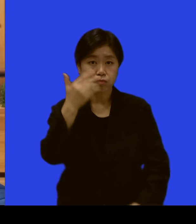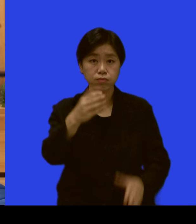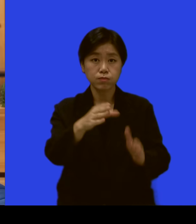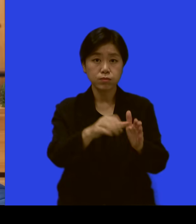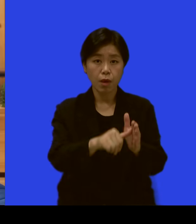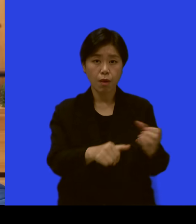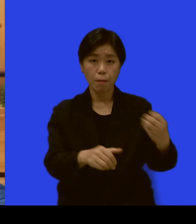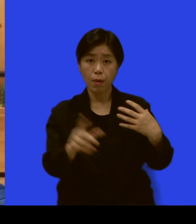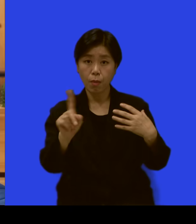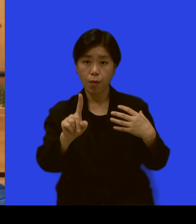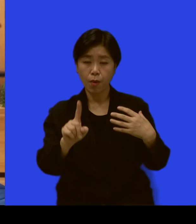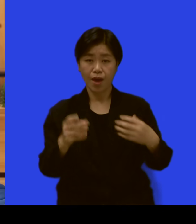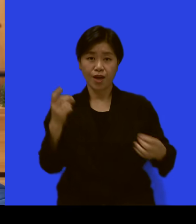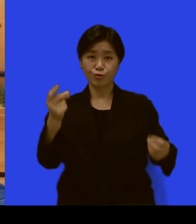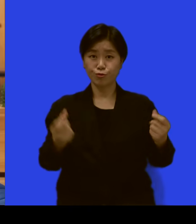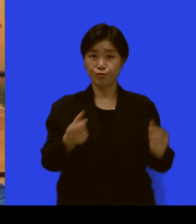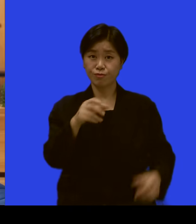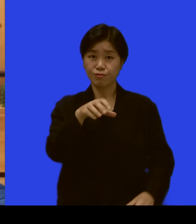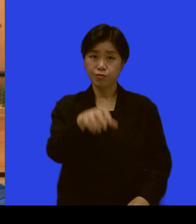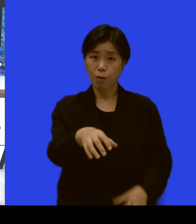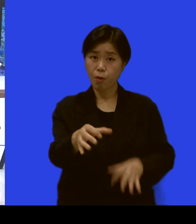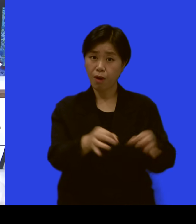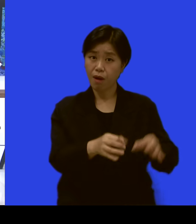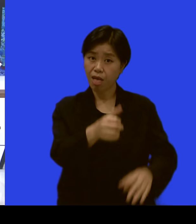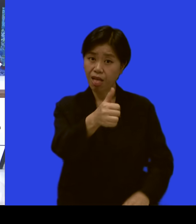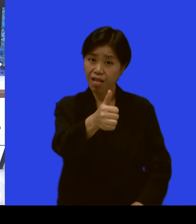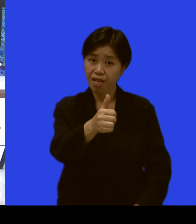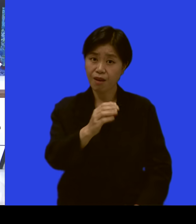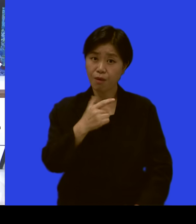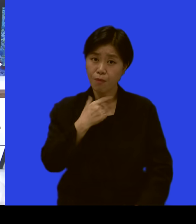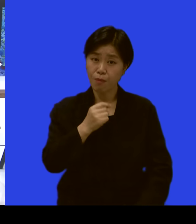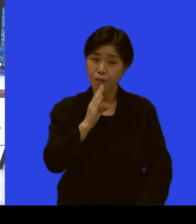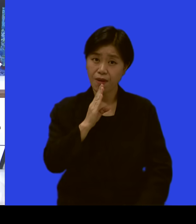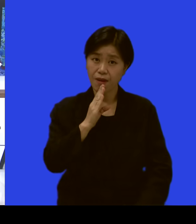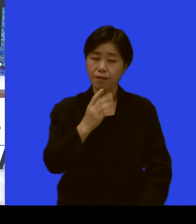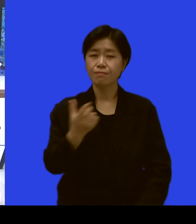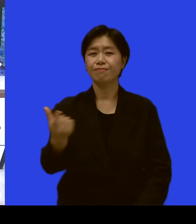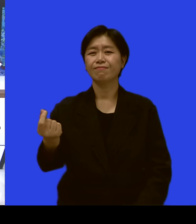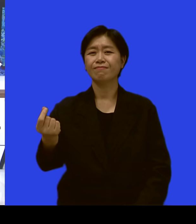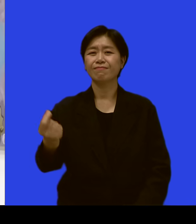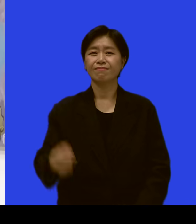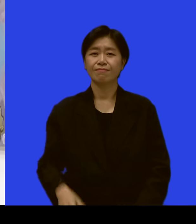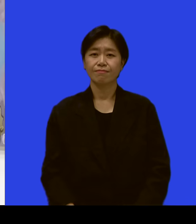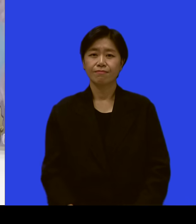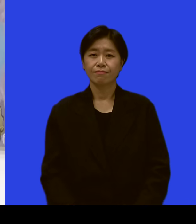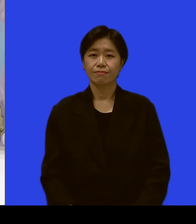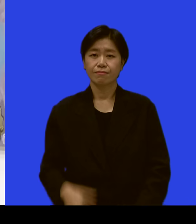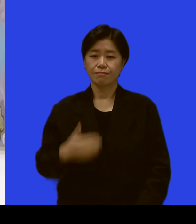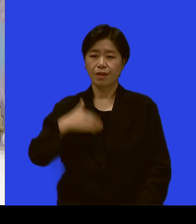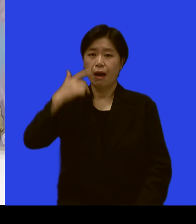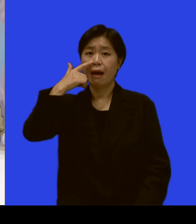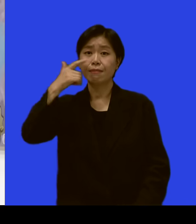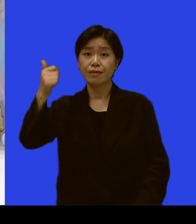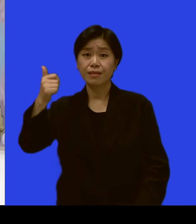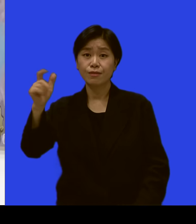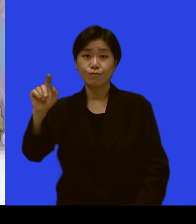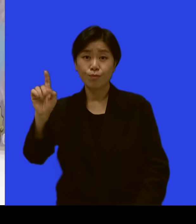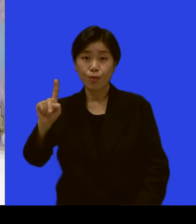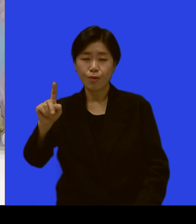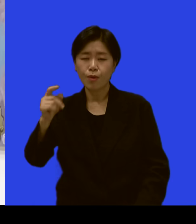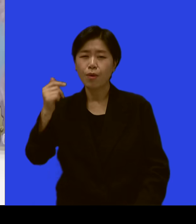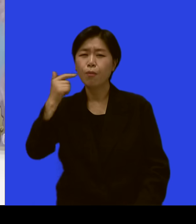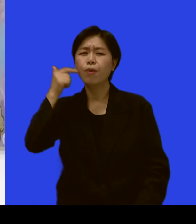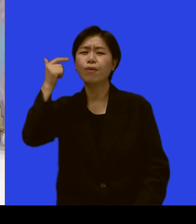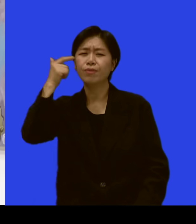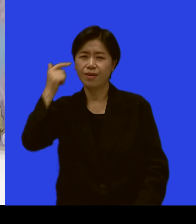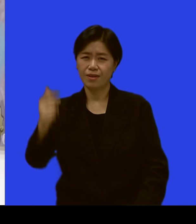네네. 나이트클럽 사장님이 어릴 적 꿈이었어요. 네, 맞습니다. 어. 네, 아버지가 목사님이신데, 아, 예, 예.